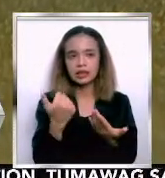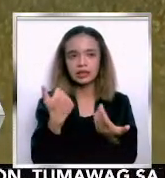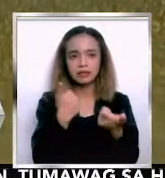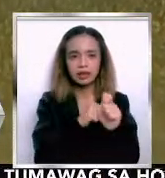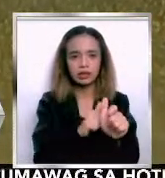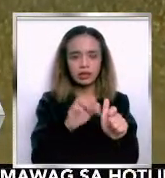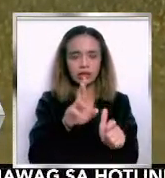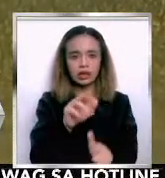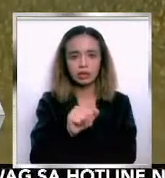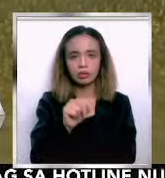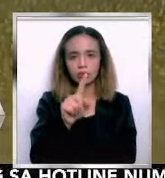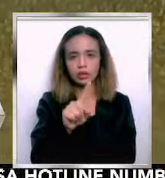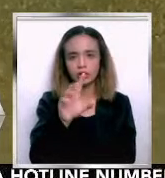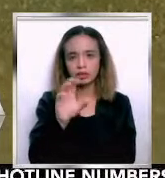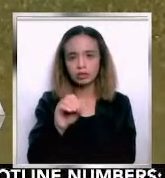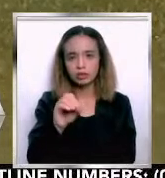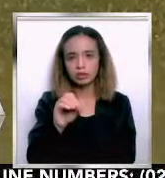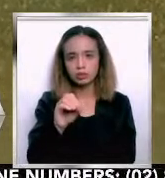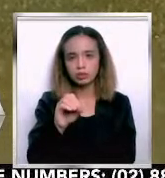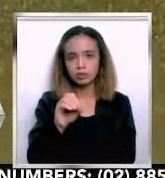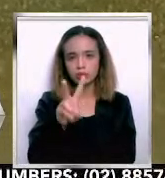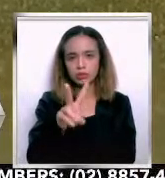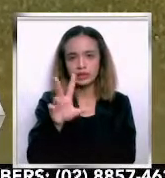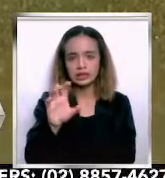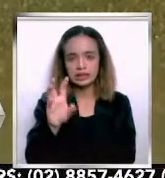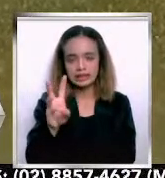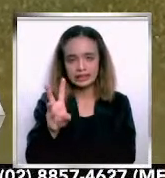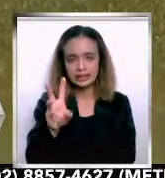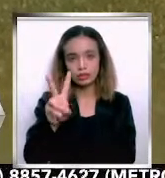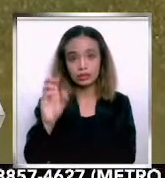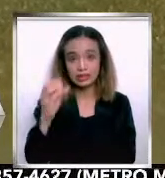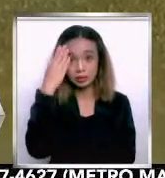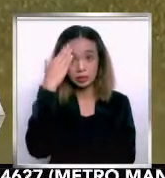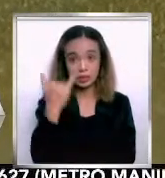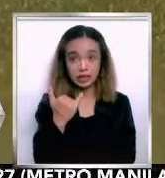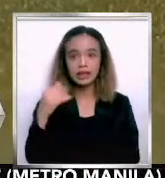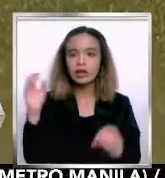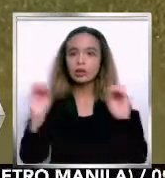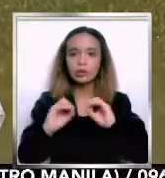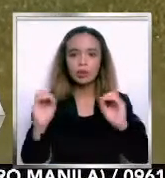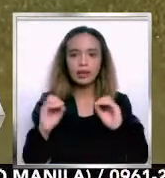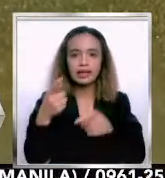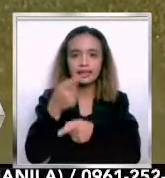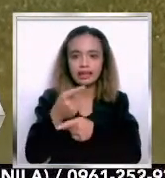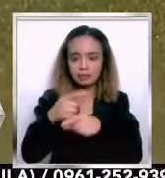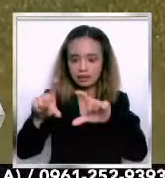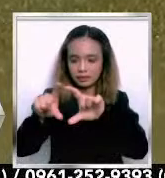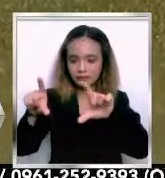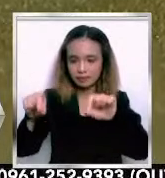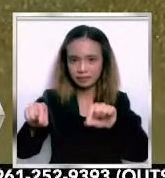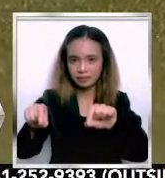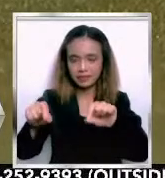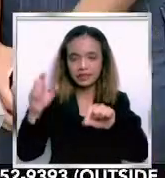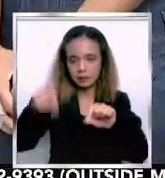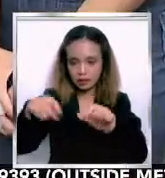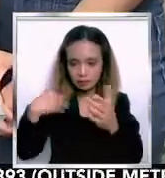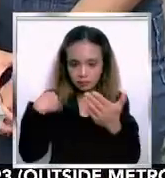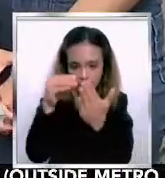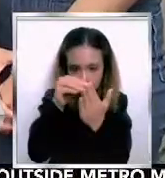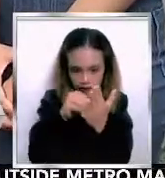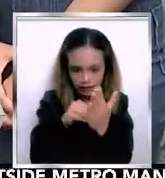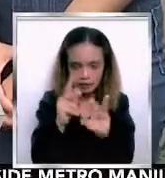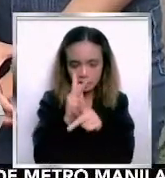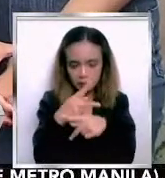Toy and Game Safety Labeling Law dahil sa kawalan nito ng tamang pakete na dapat ay may product information at etiketa.